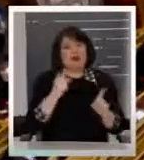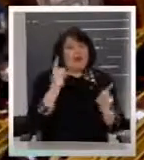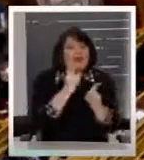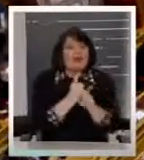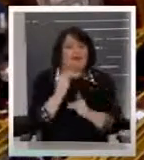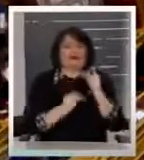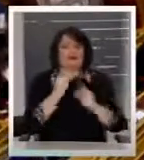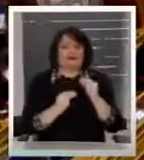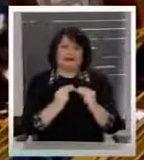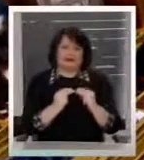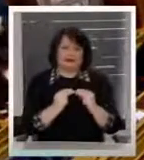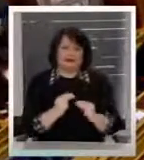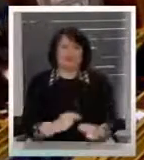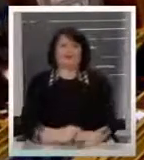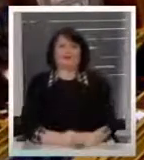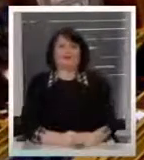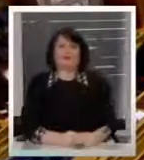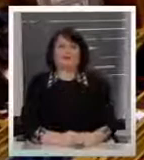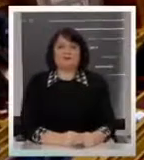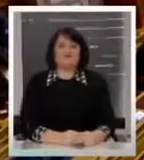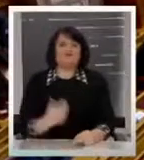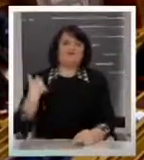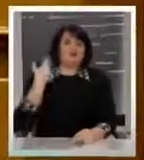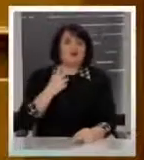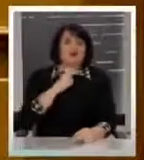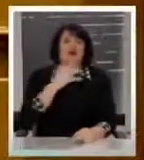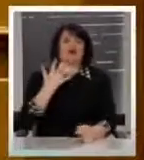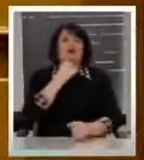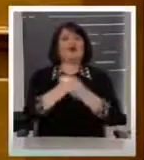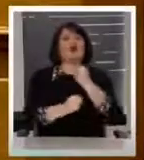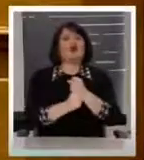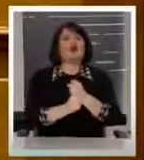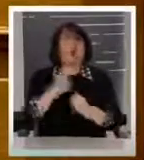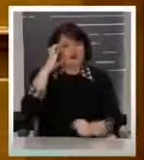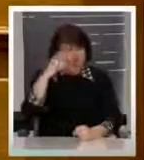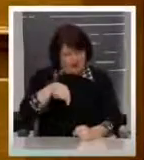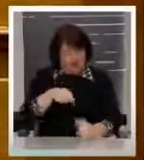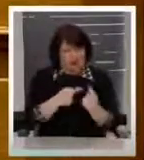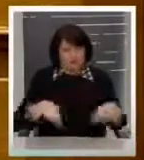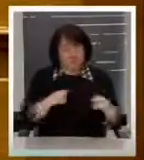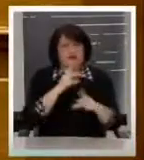συζήτηση, τουλάχιστον τα τελευταία 25 χρόνια που θυμάμαι σε αυτή την αίθουσα.